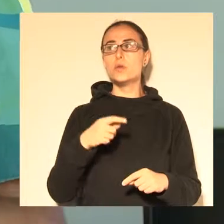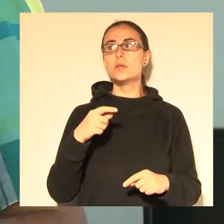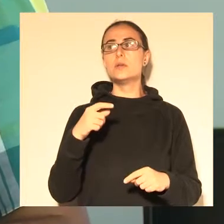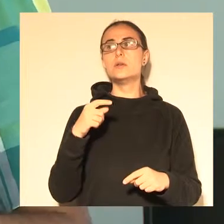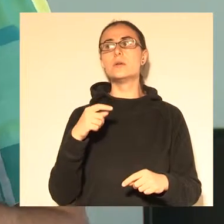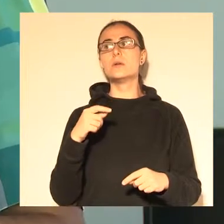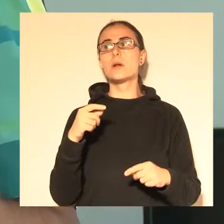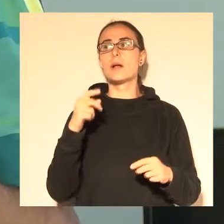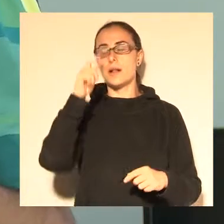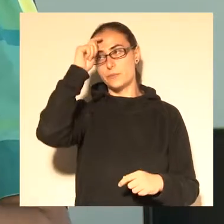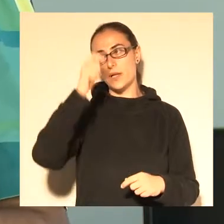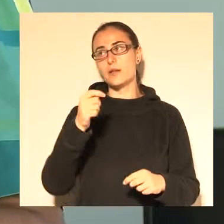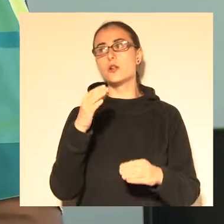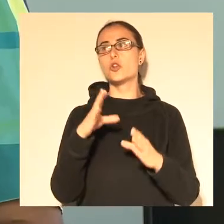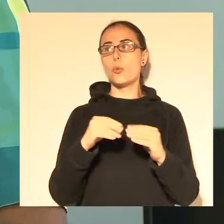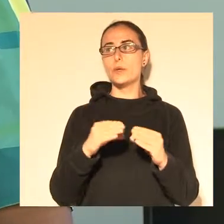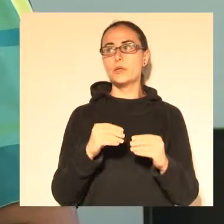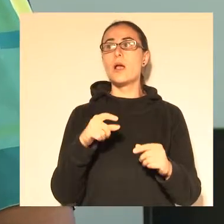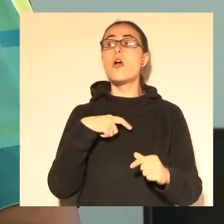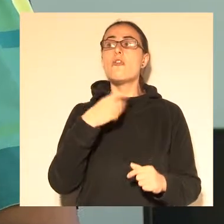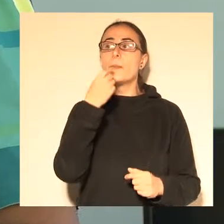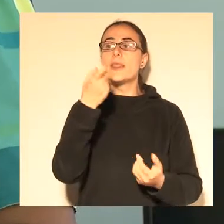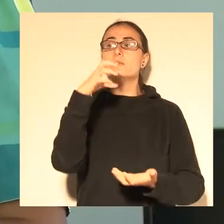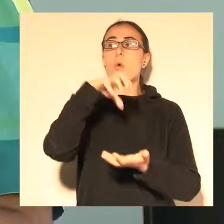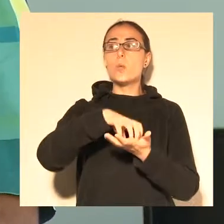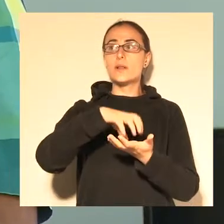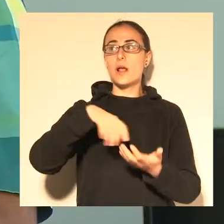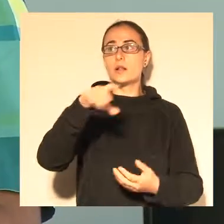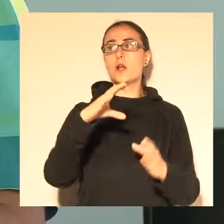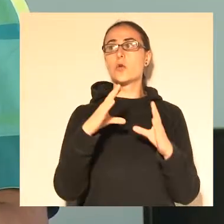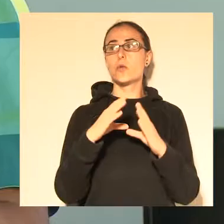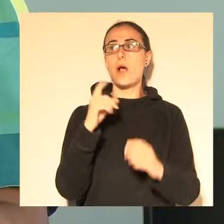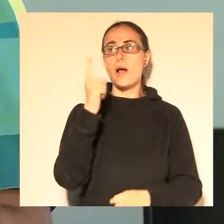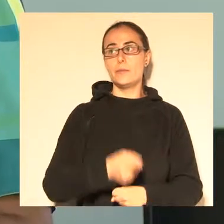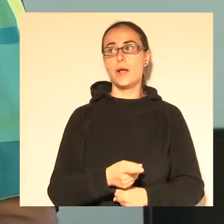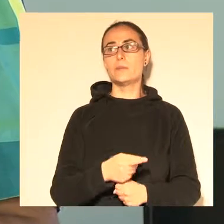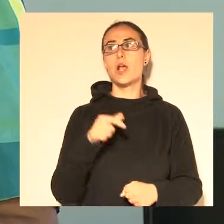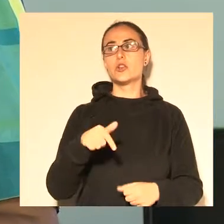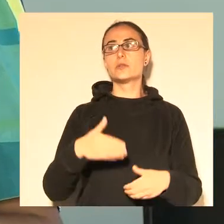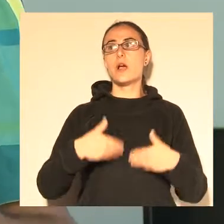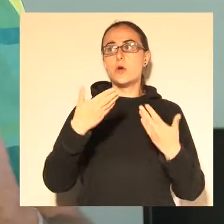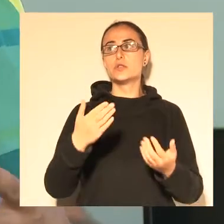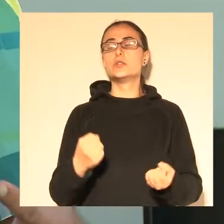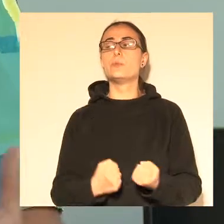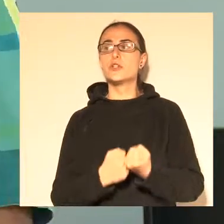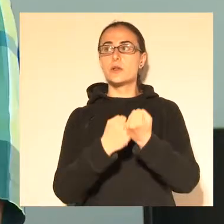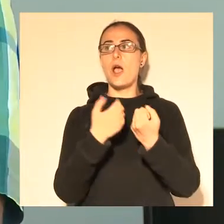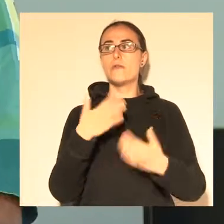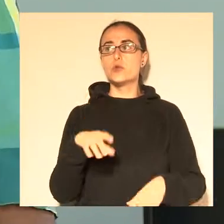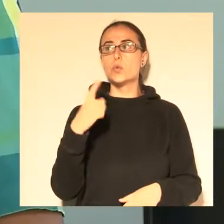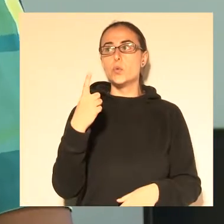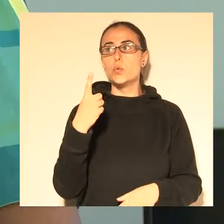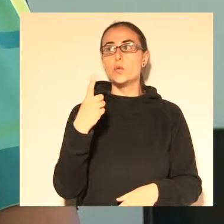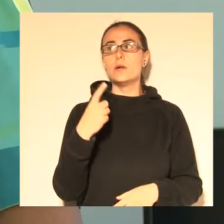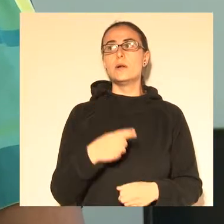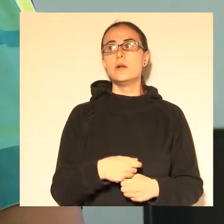lucru despre statul român dar eu mă refer la comunitatea din Alba Iulia care să nu ne fi acordat sprijinul asta pentru noi a fost